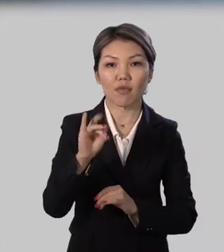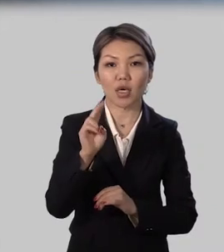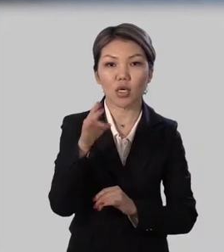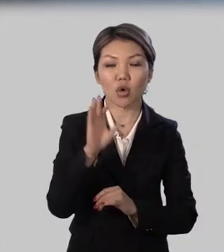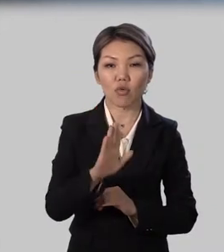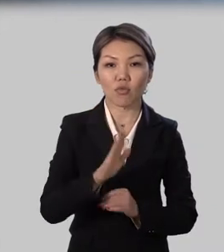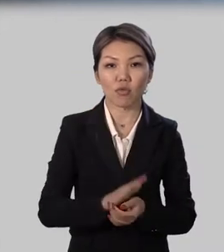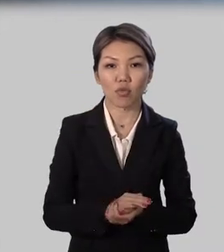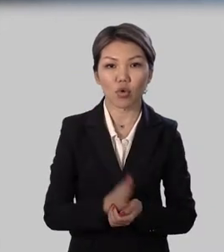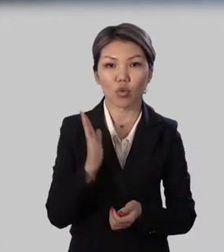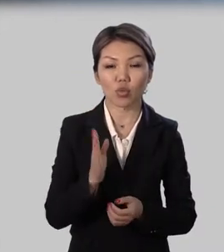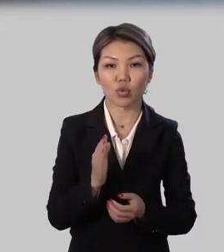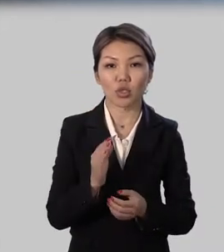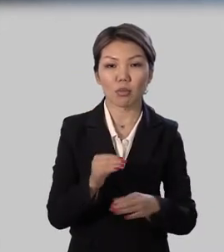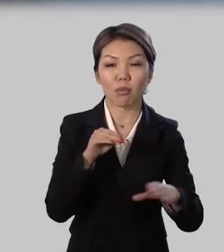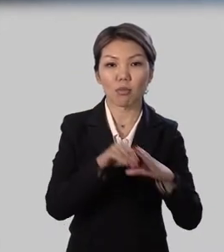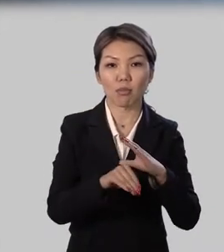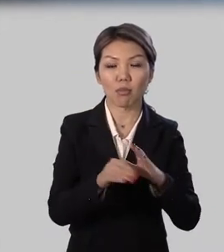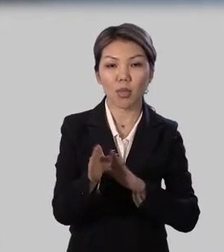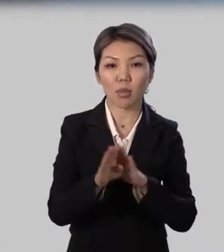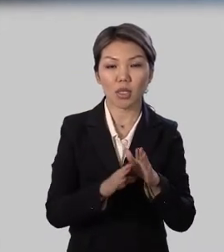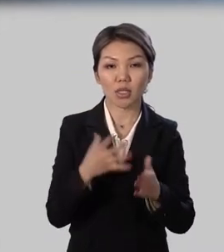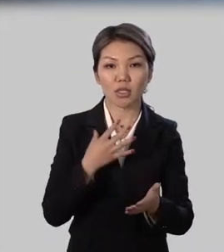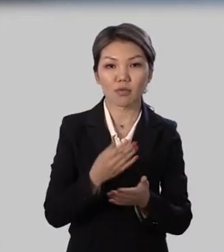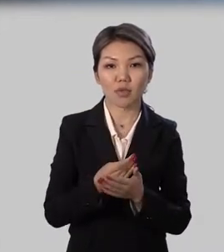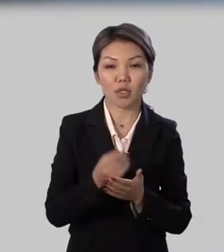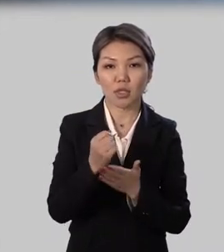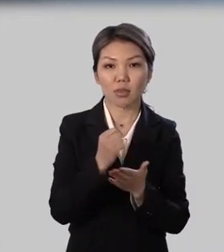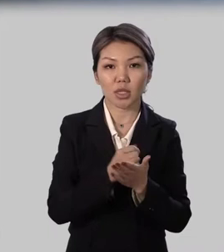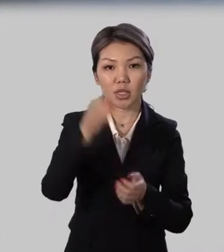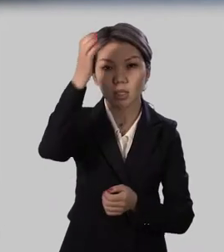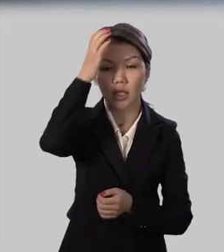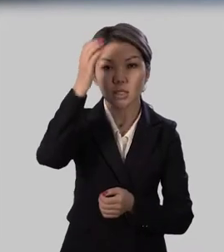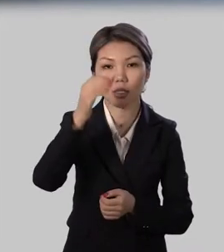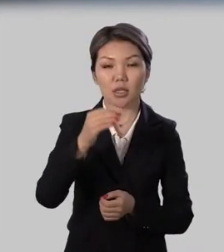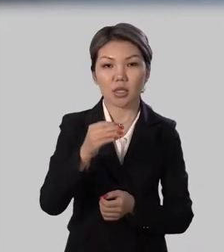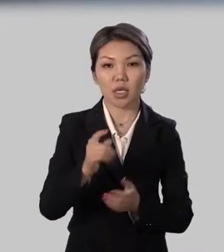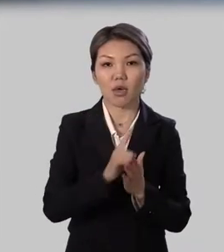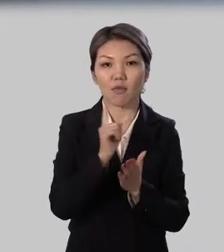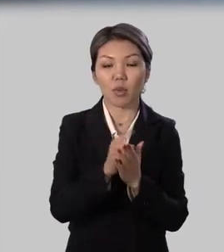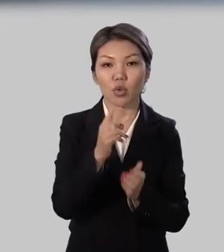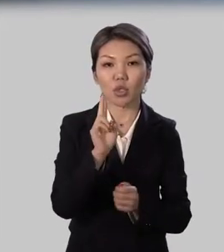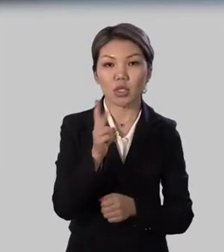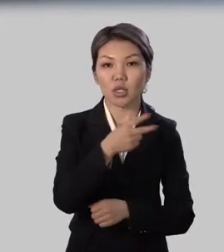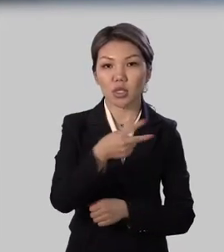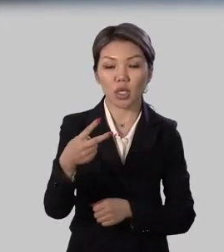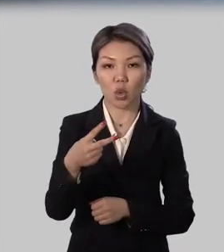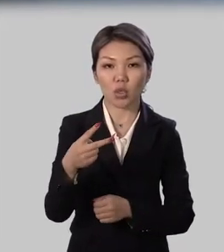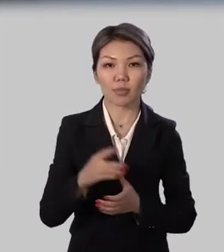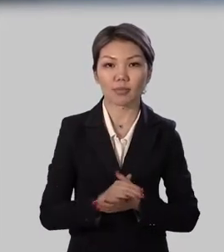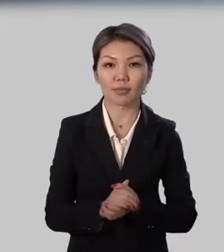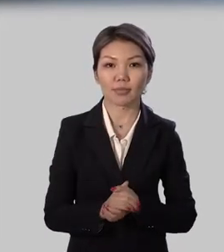знания найдите пословица глаголы и задайте к ним вопросы о